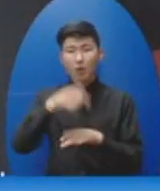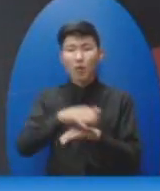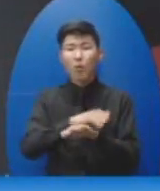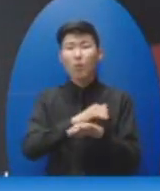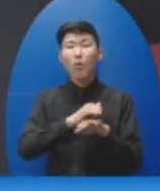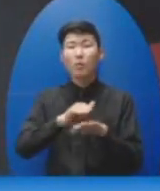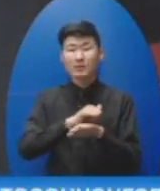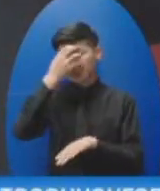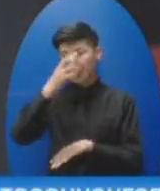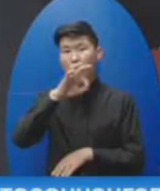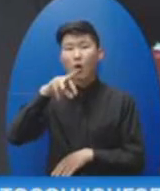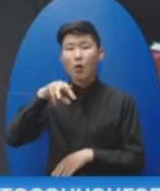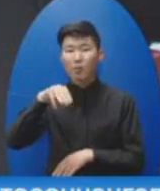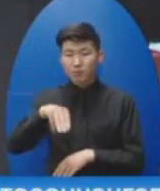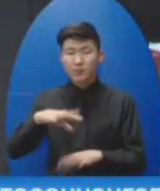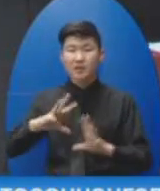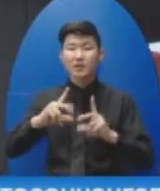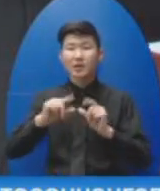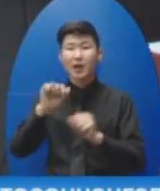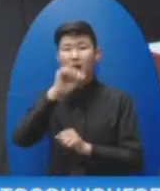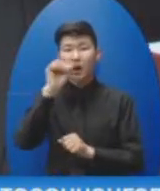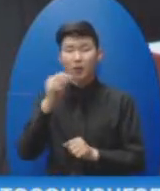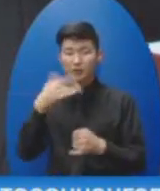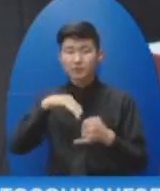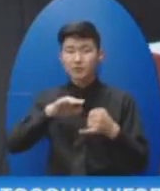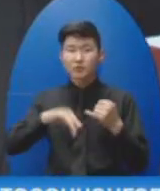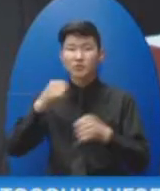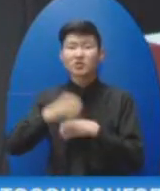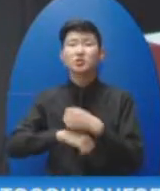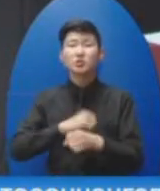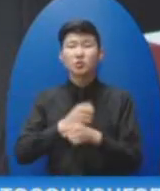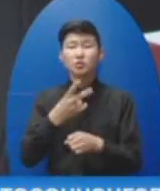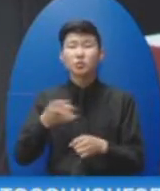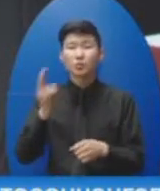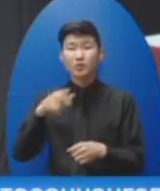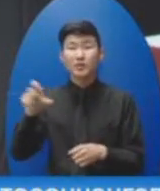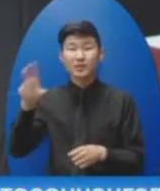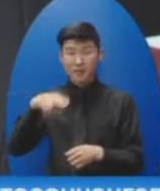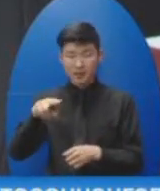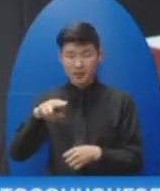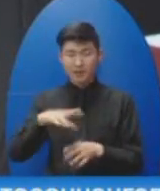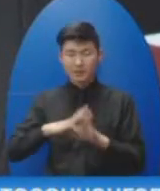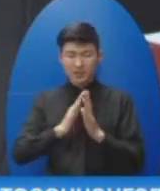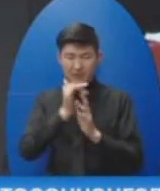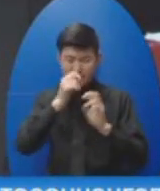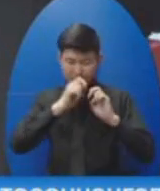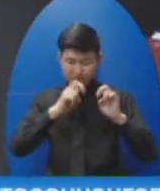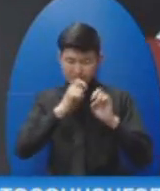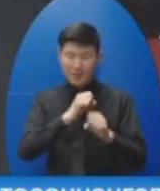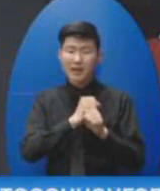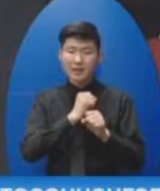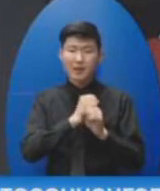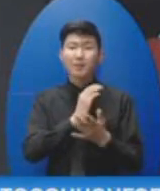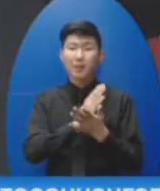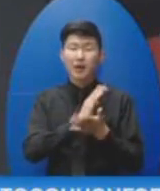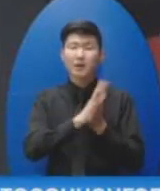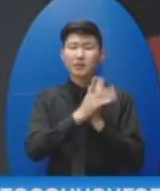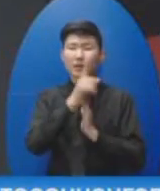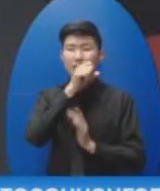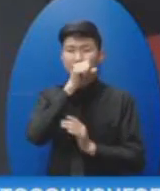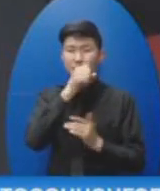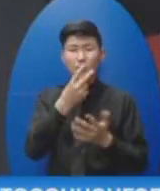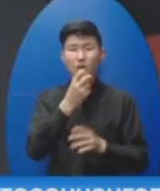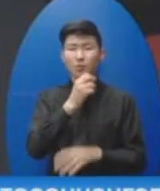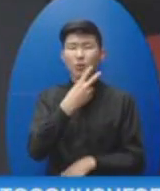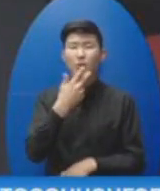бомбын сэргэлтийн асуудлыг сүүлийн жилүүдэд нэлээд хүчрээр тавьж ажиллаж байгаа. За 10 сарын одоо 2023 оны